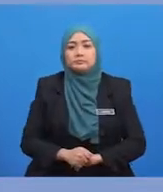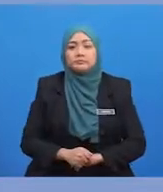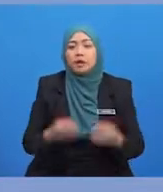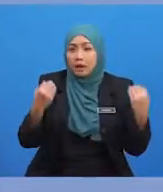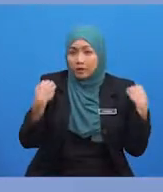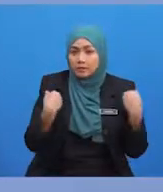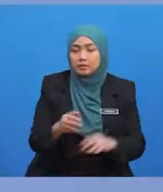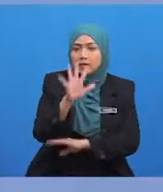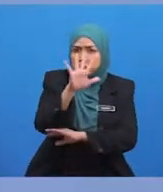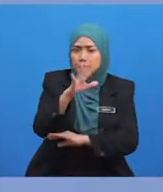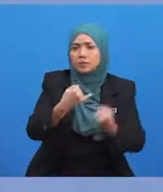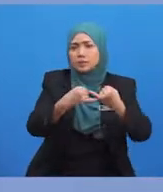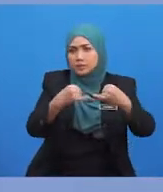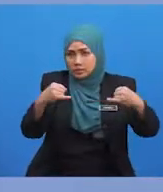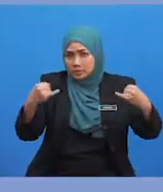protozoa,